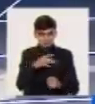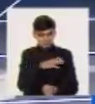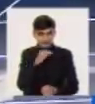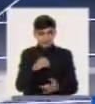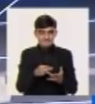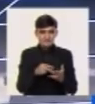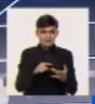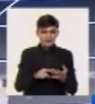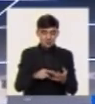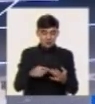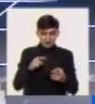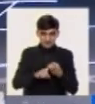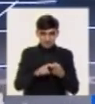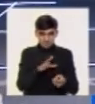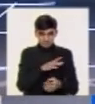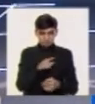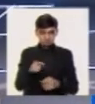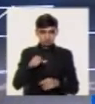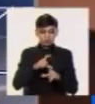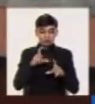вирус дәл осы сырттан келгендерден болатын.